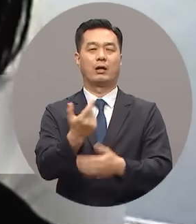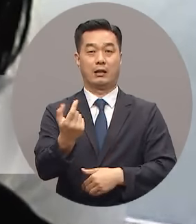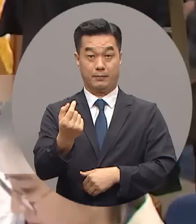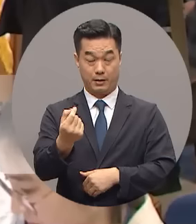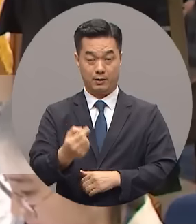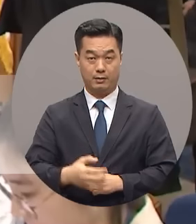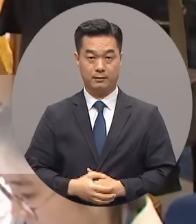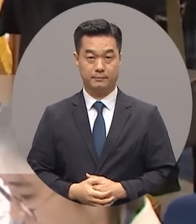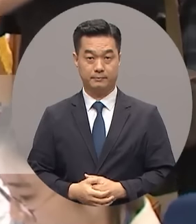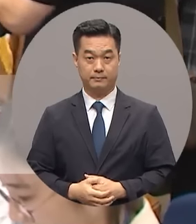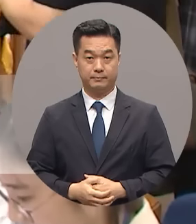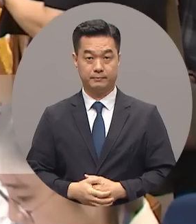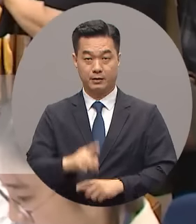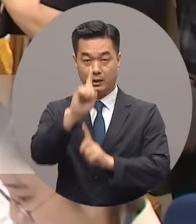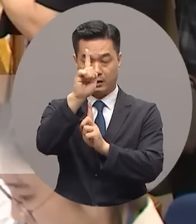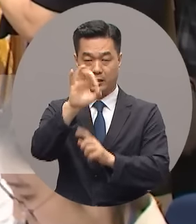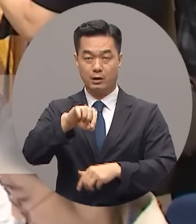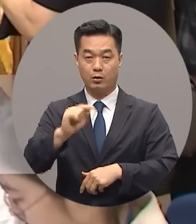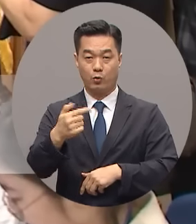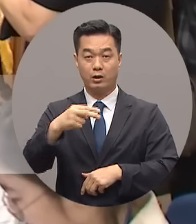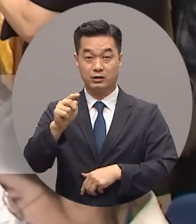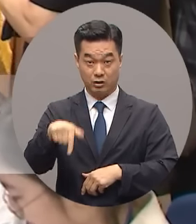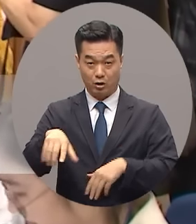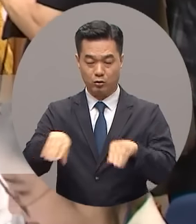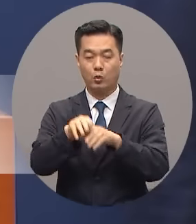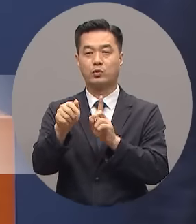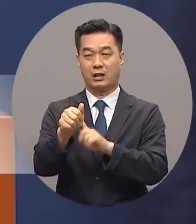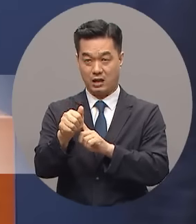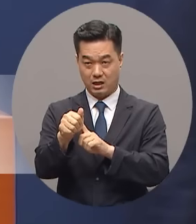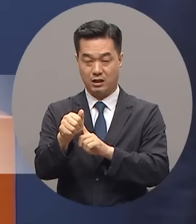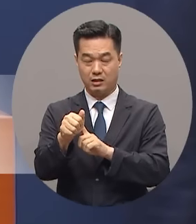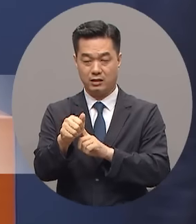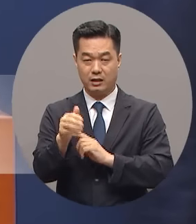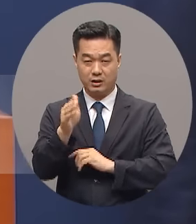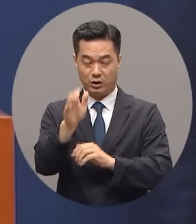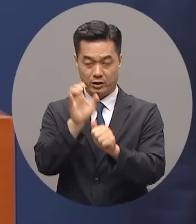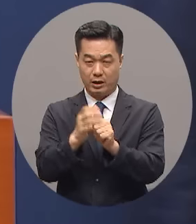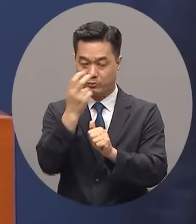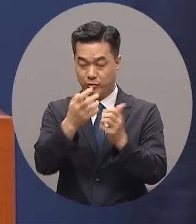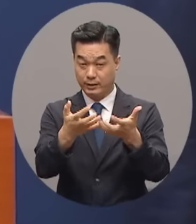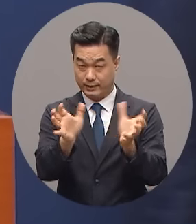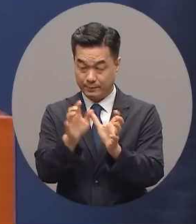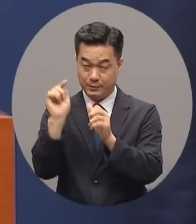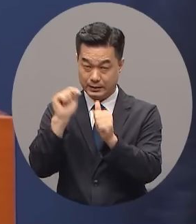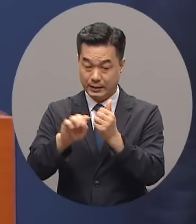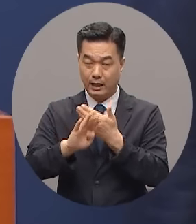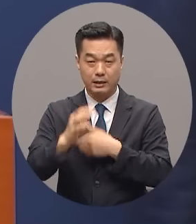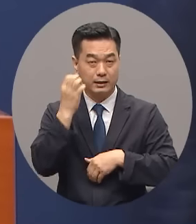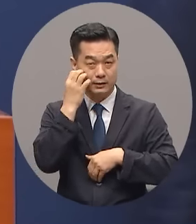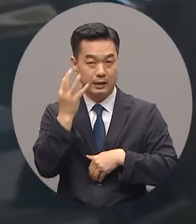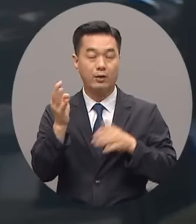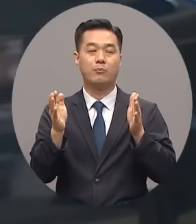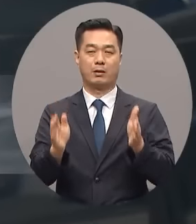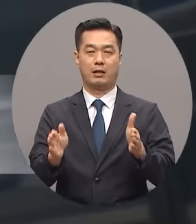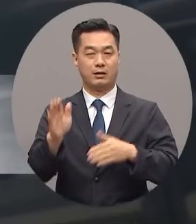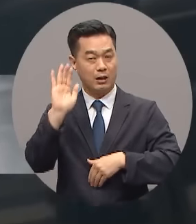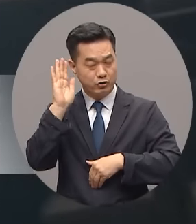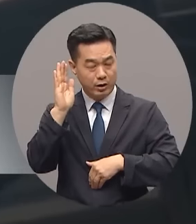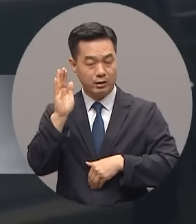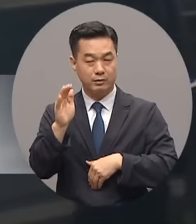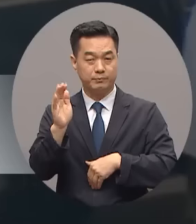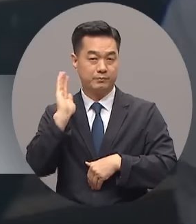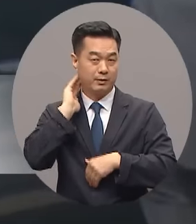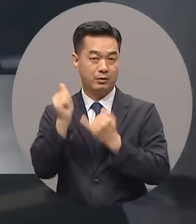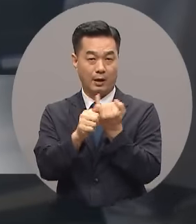파악됐습니다 이원석 총장이 전담 수사팀 구성을 지시한지 약 4개월 만입니다 수사팀은 최근 김여사의